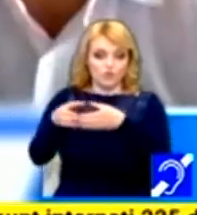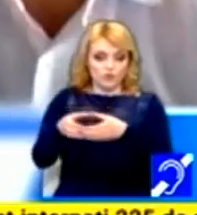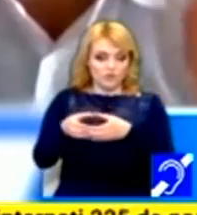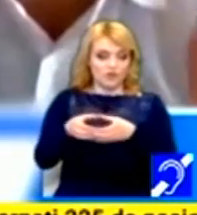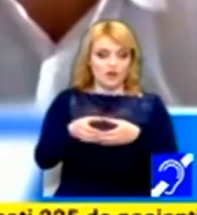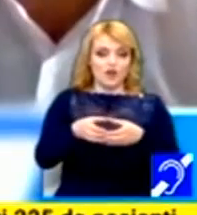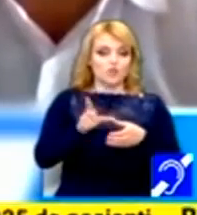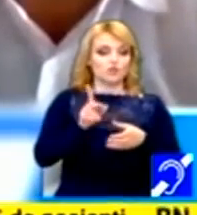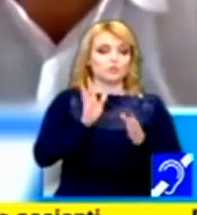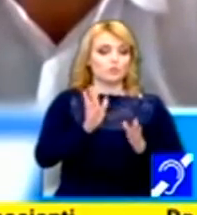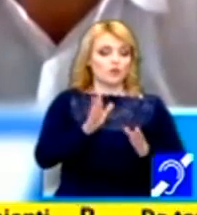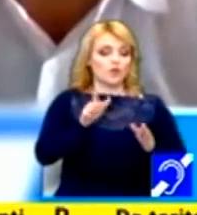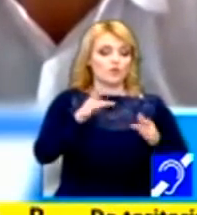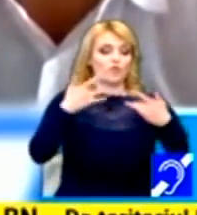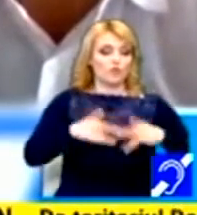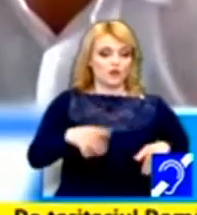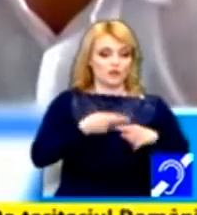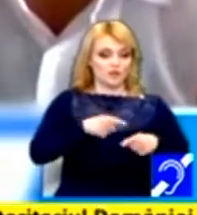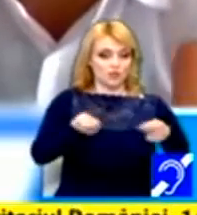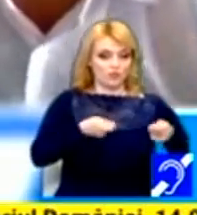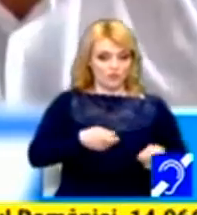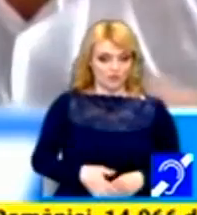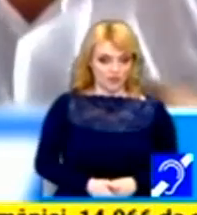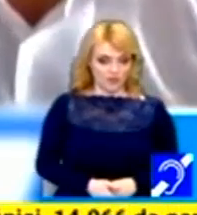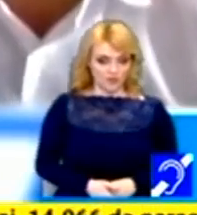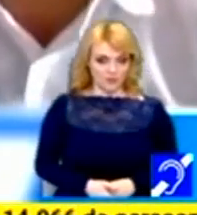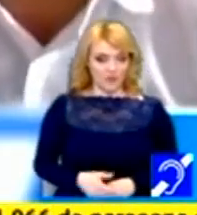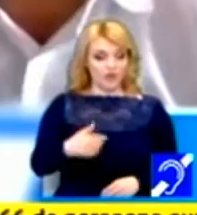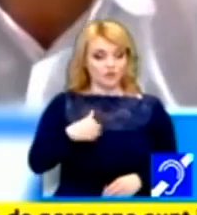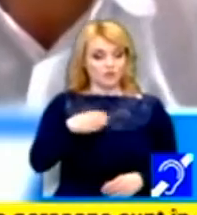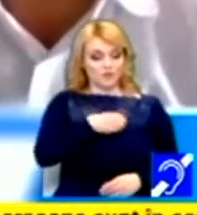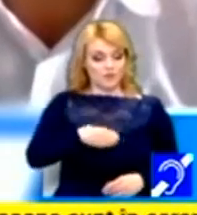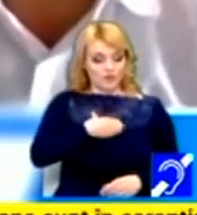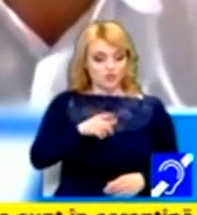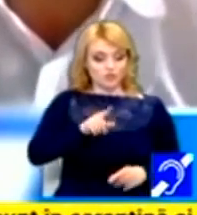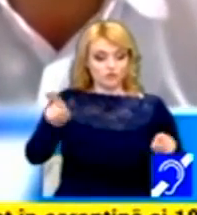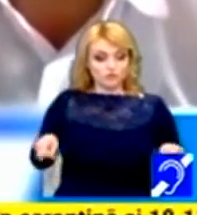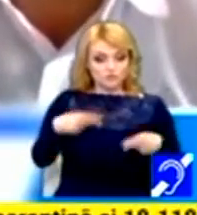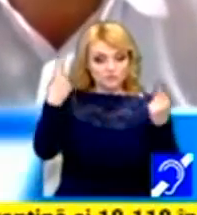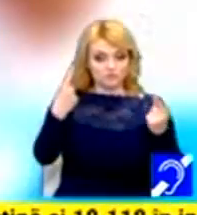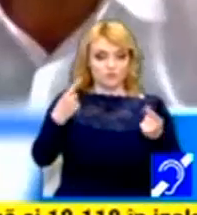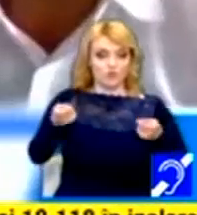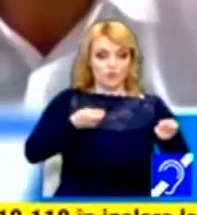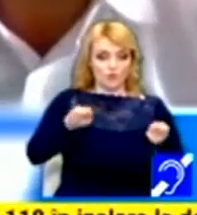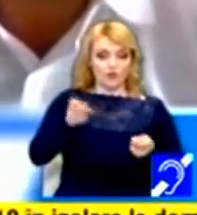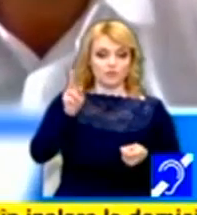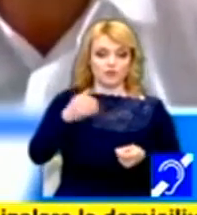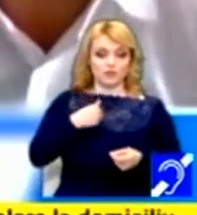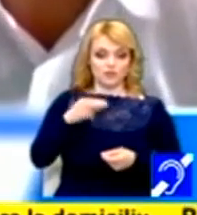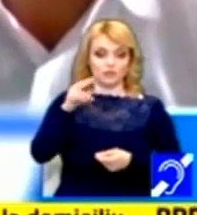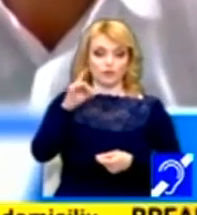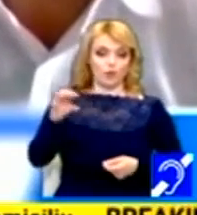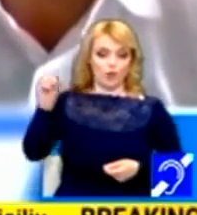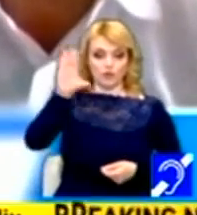darea jos a acestui guvern, dar și pentru instalarea unui guvern pro-european, competent. Nu ne-am pus și nu ne